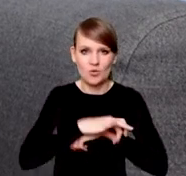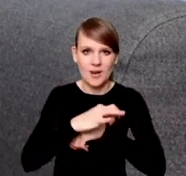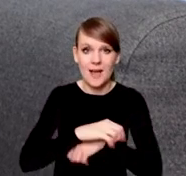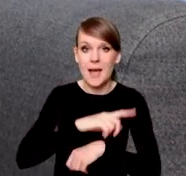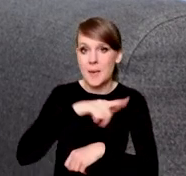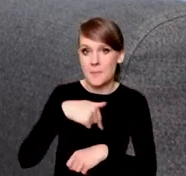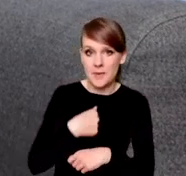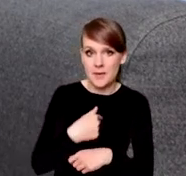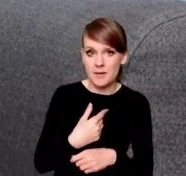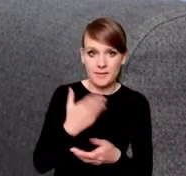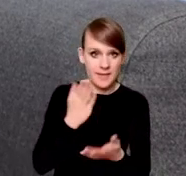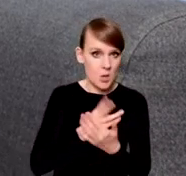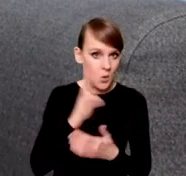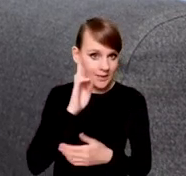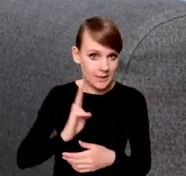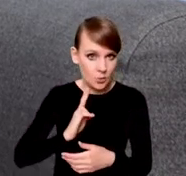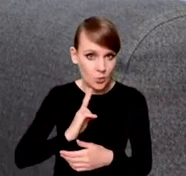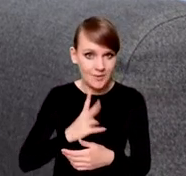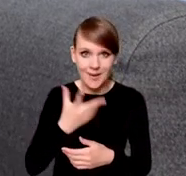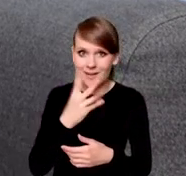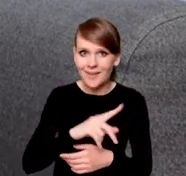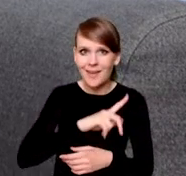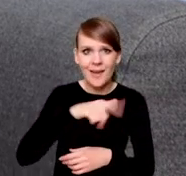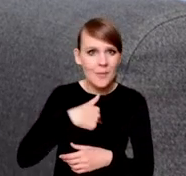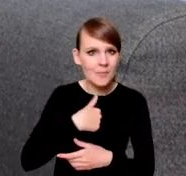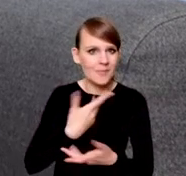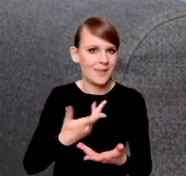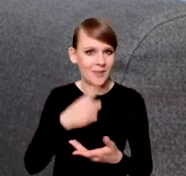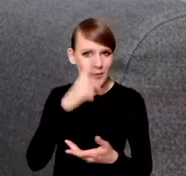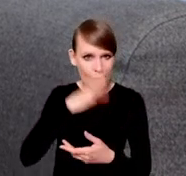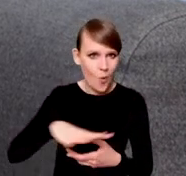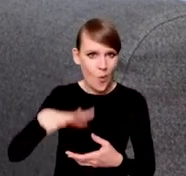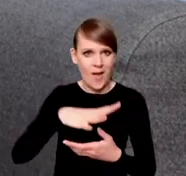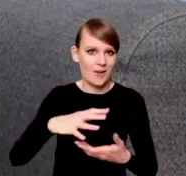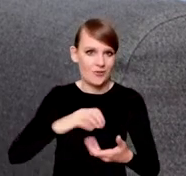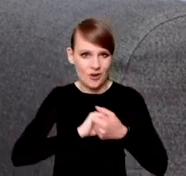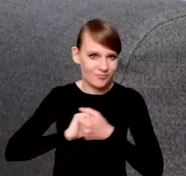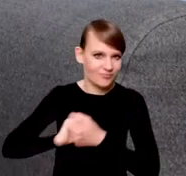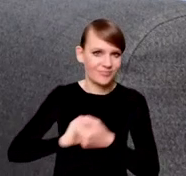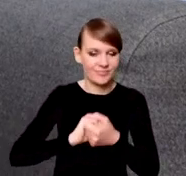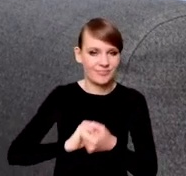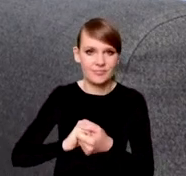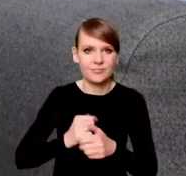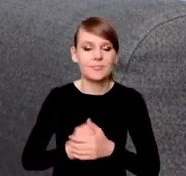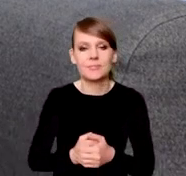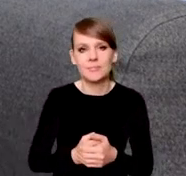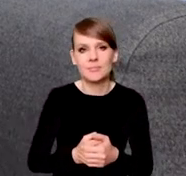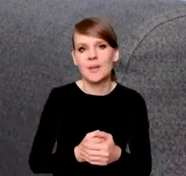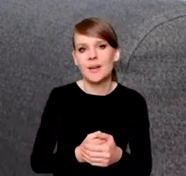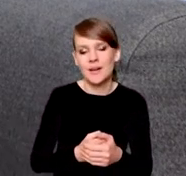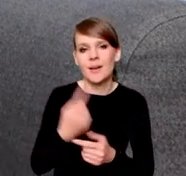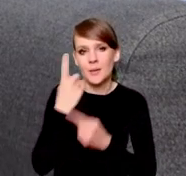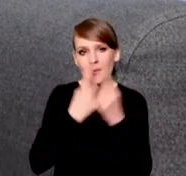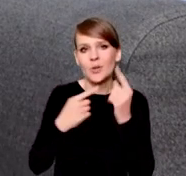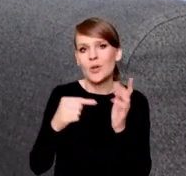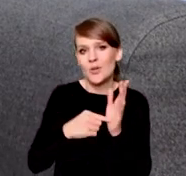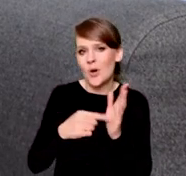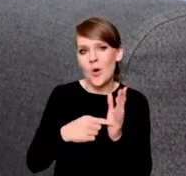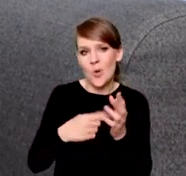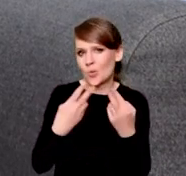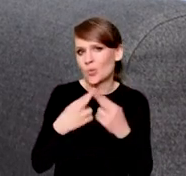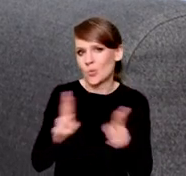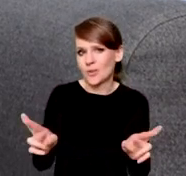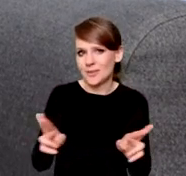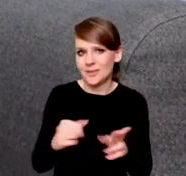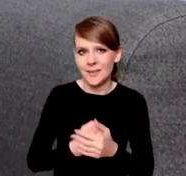instytucją, ale także jesteśmy wspólnotą czy społecznością. I to myślę trochę różni często